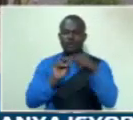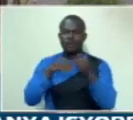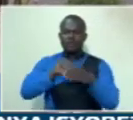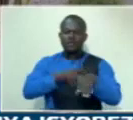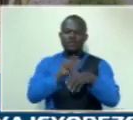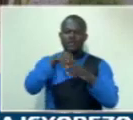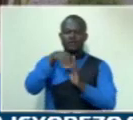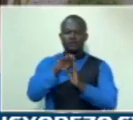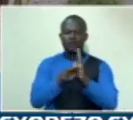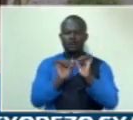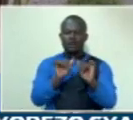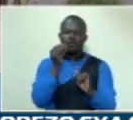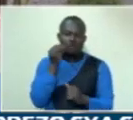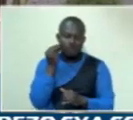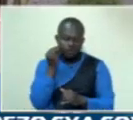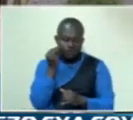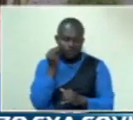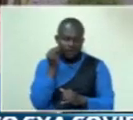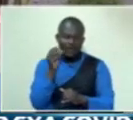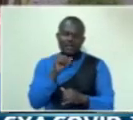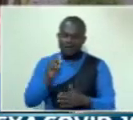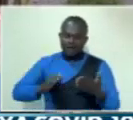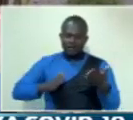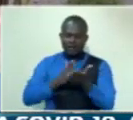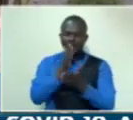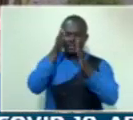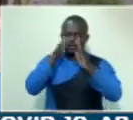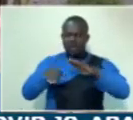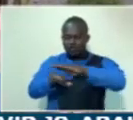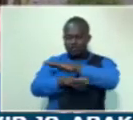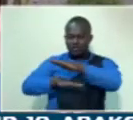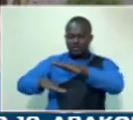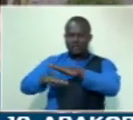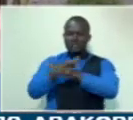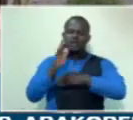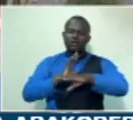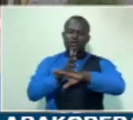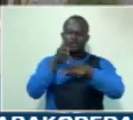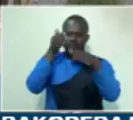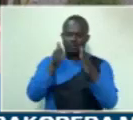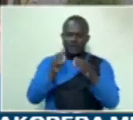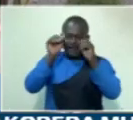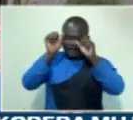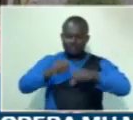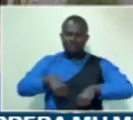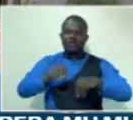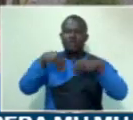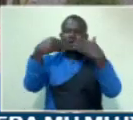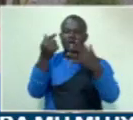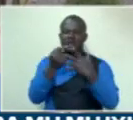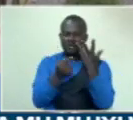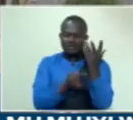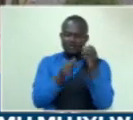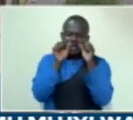bari muri gahunda ya guma mu rugo nta burenganzira bwa muntu bw'ibanze burenze kuba umuntu yabasha guhabwa icyo